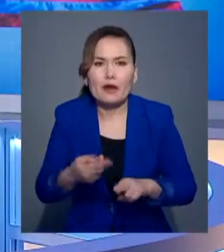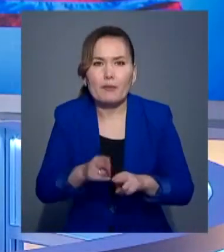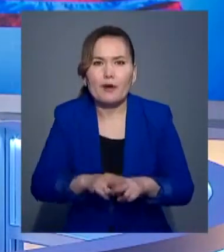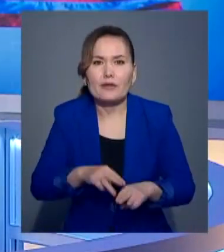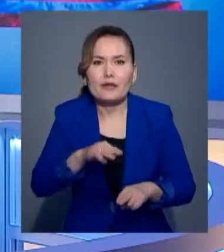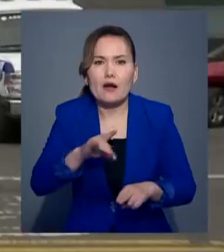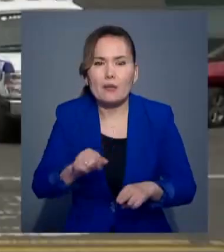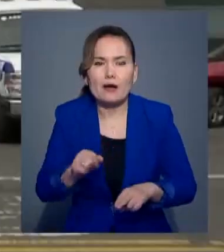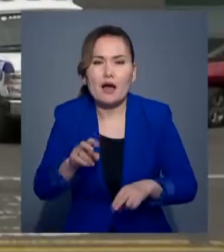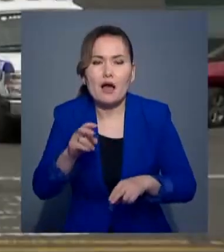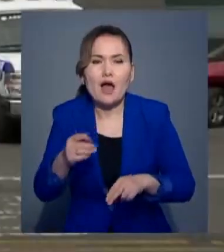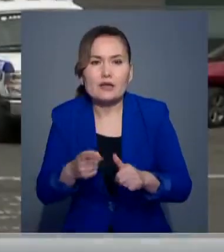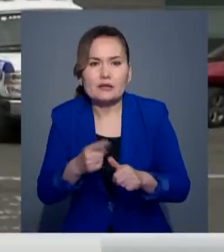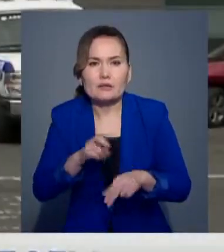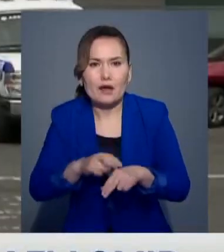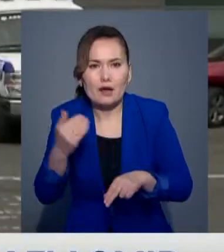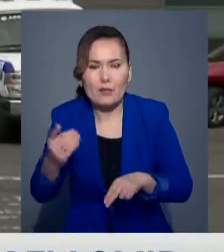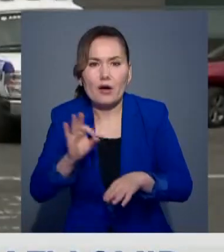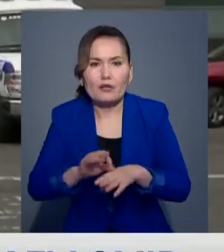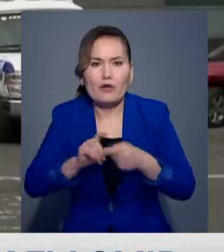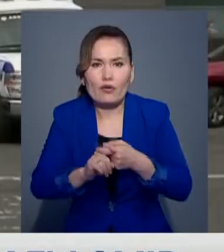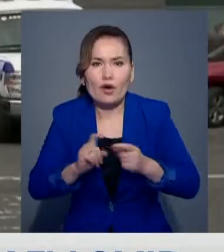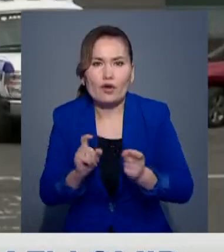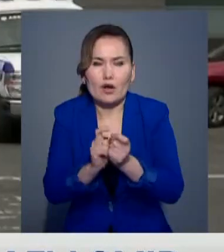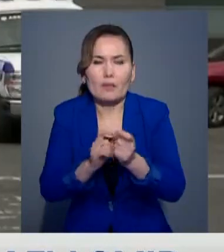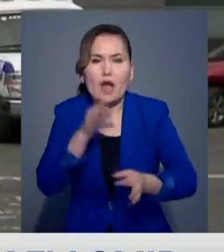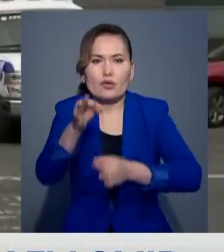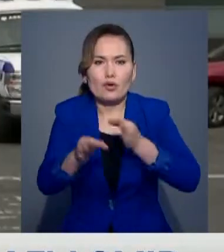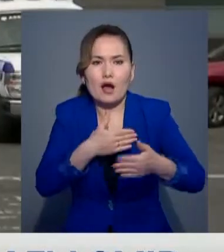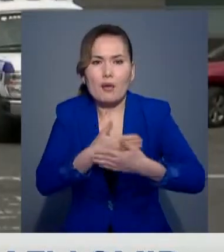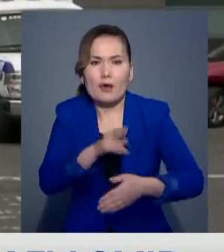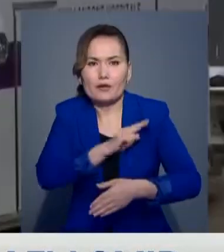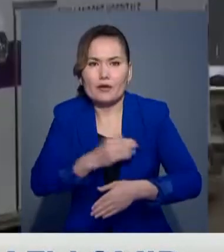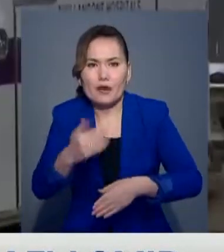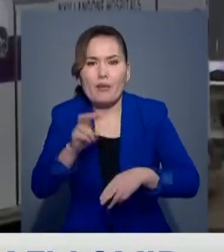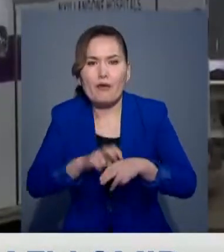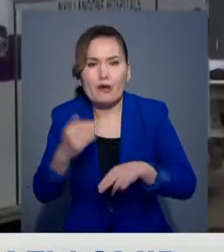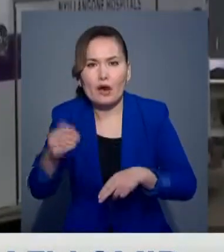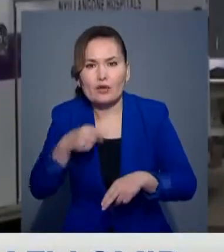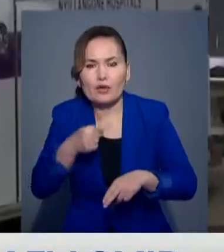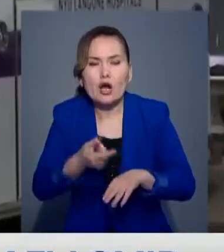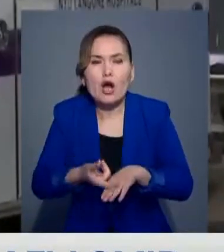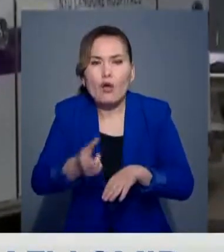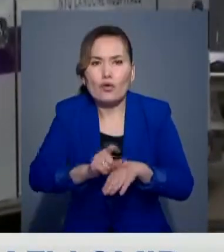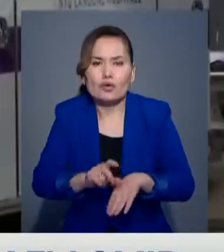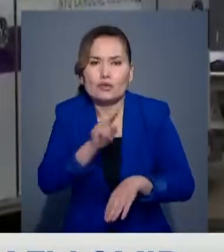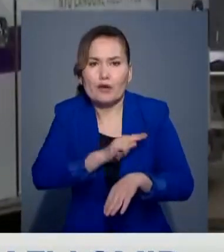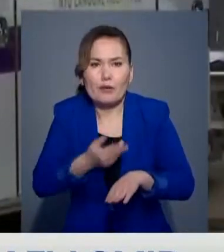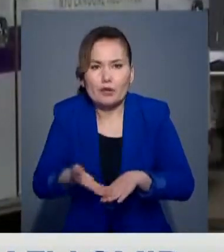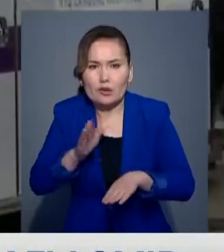Льюис есімді медбике. Вируспен күресте тәулік бойы тікесінен түк жүрген маманың айтуынша, жұмыстың ең қиын